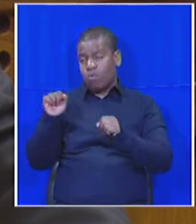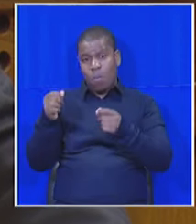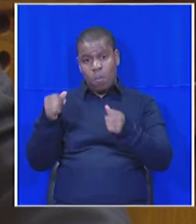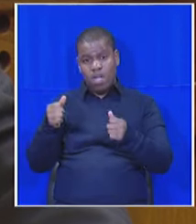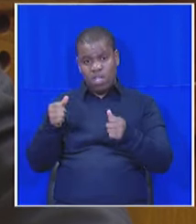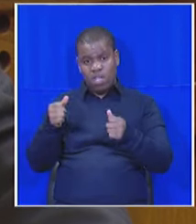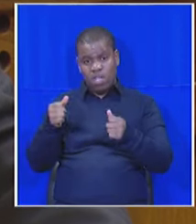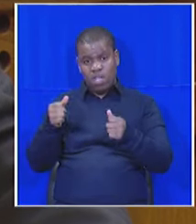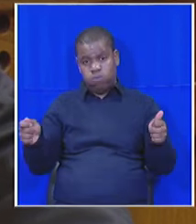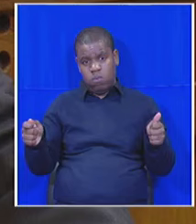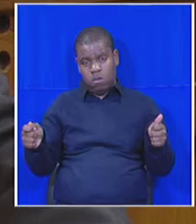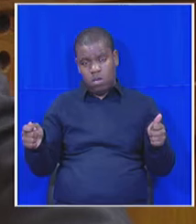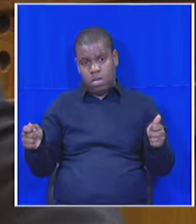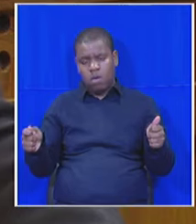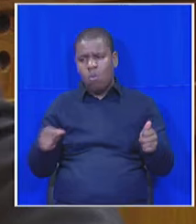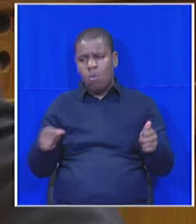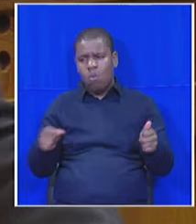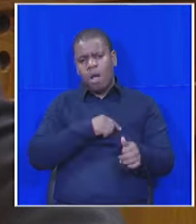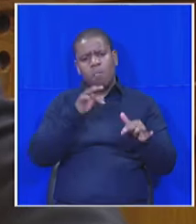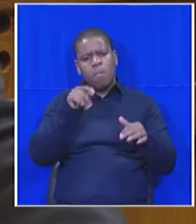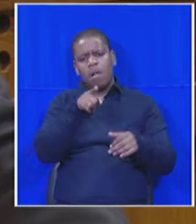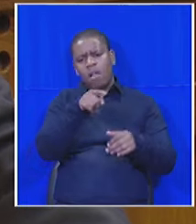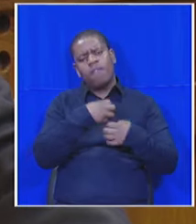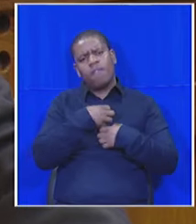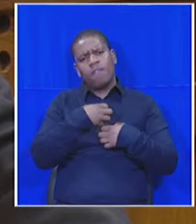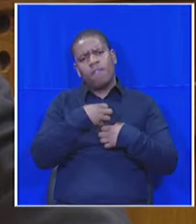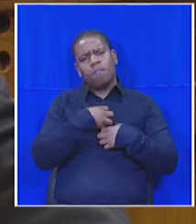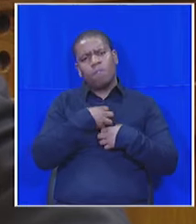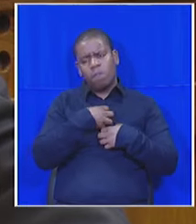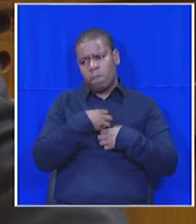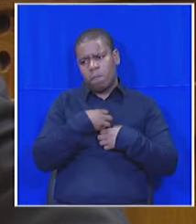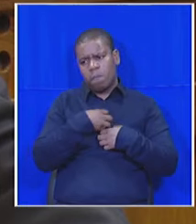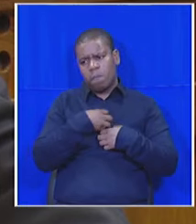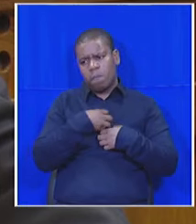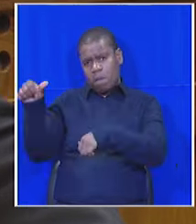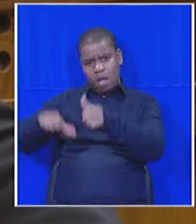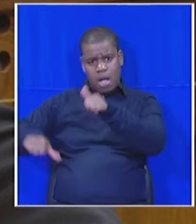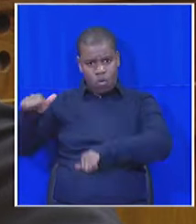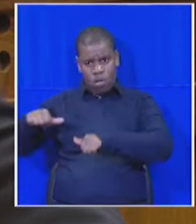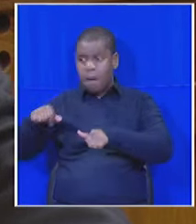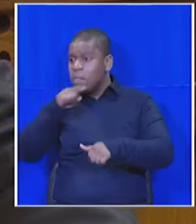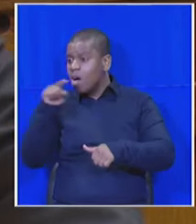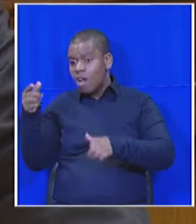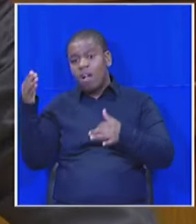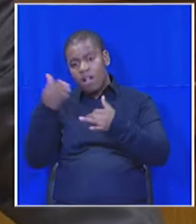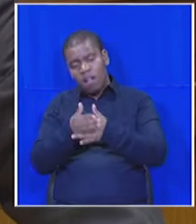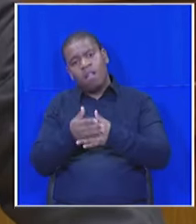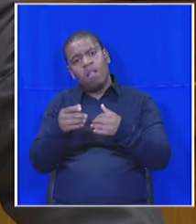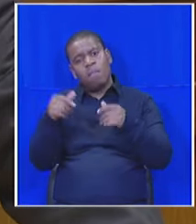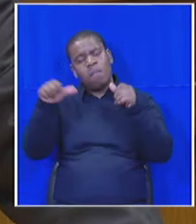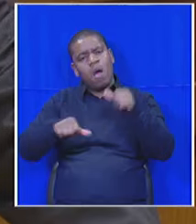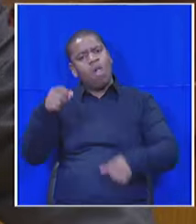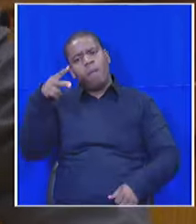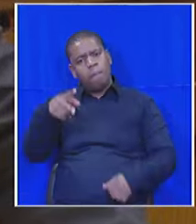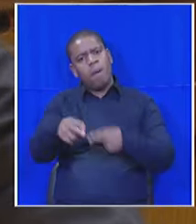vir die krag, maar dan word dit afgesit. En alvorens u enige gelde aan die munisipaliteit oorbetaal, moet u